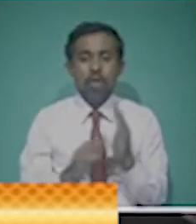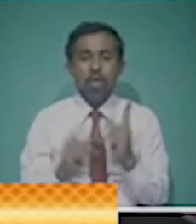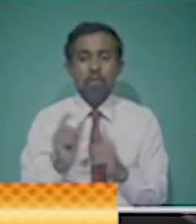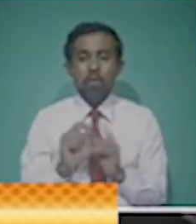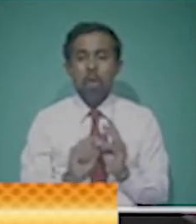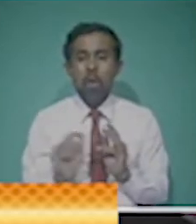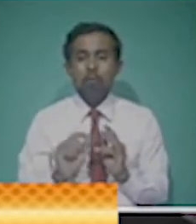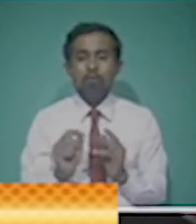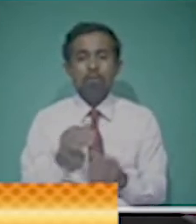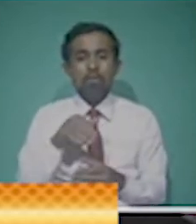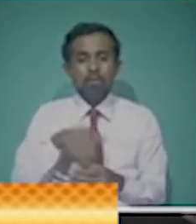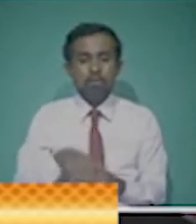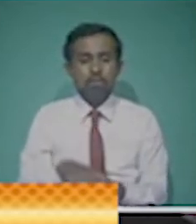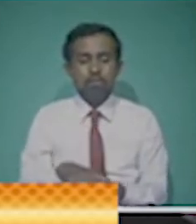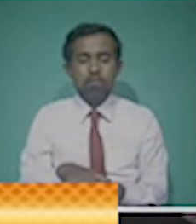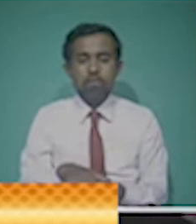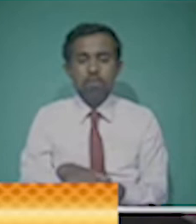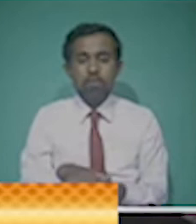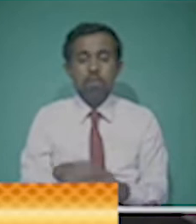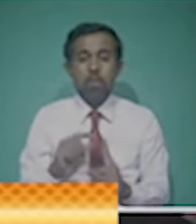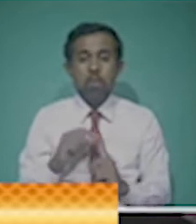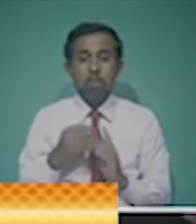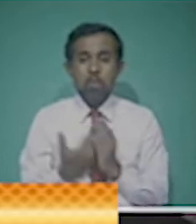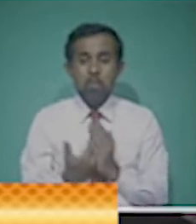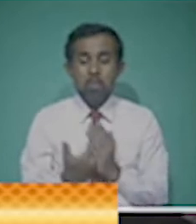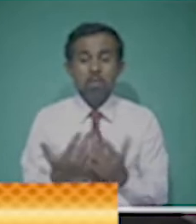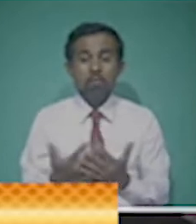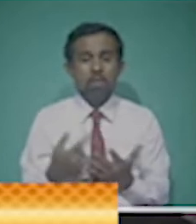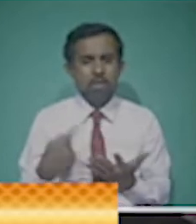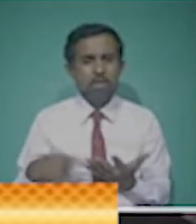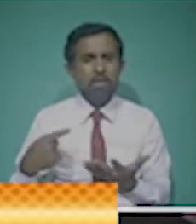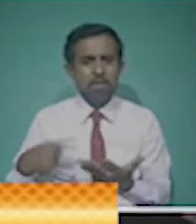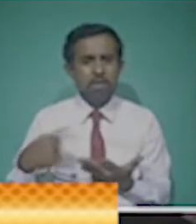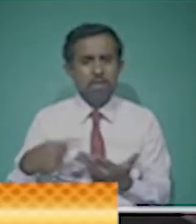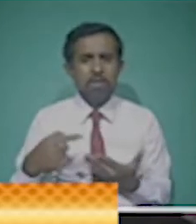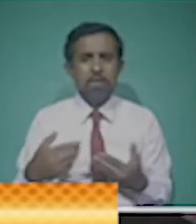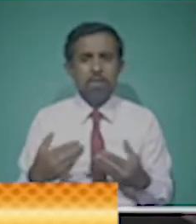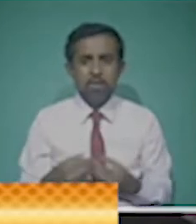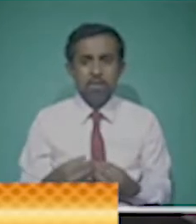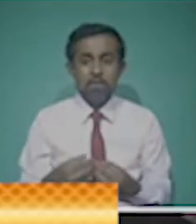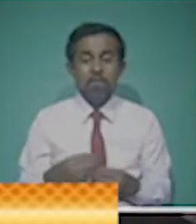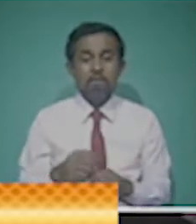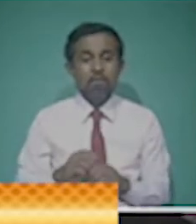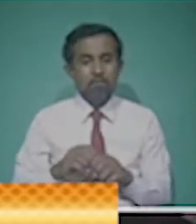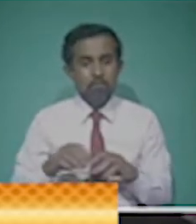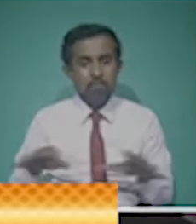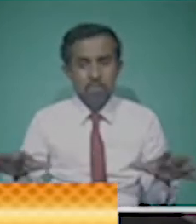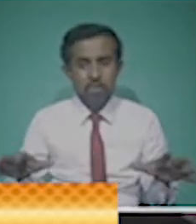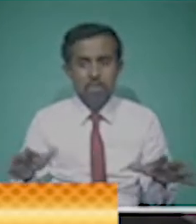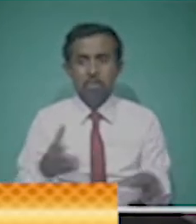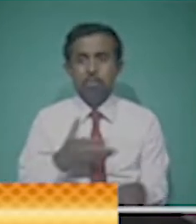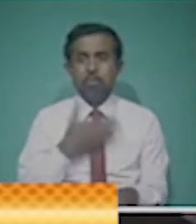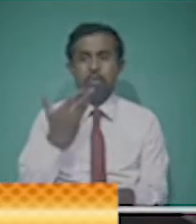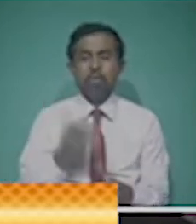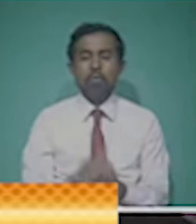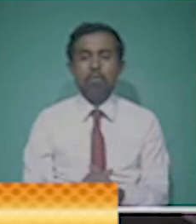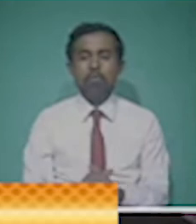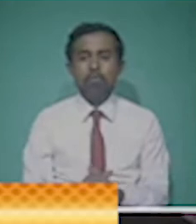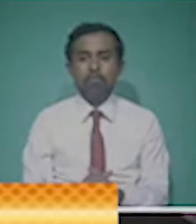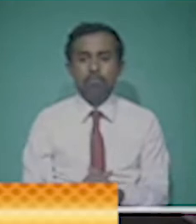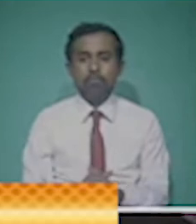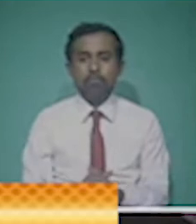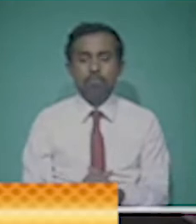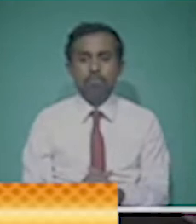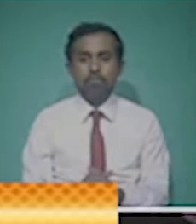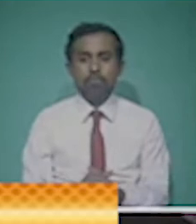கொடுக்கப்பட்டது. ஆனால் அந்த அமைச்சு இன்று கழுதை தேய்ந்து கட்டரும்பானது போல அது ஒன்றுமே இல்லாமல் போய்விட்டது. இன்று ஒரு